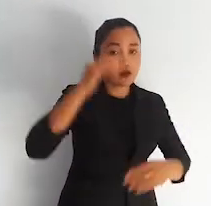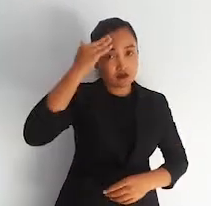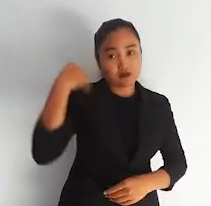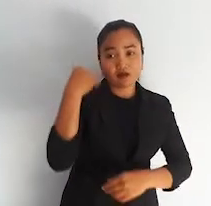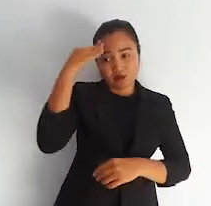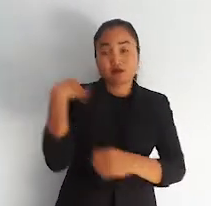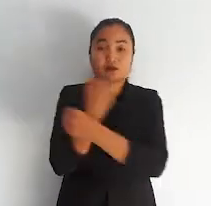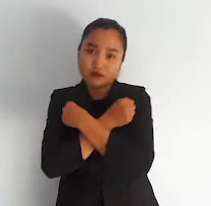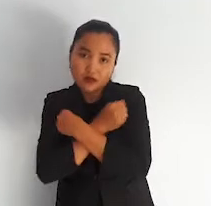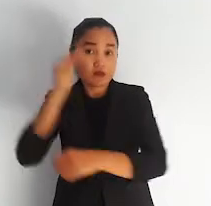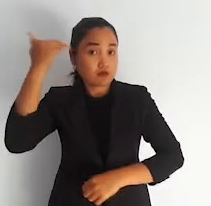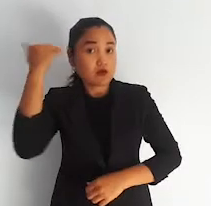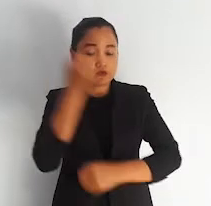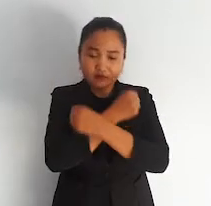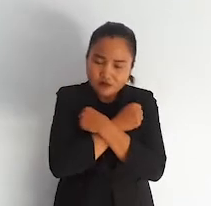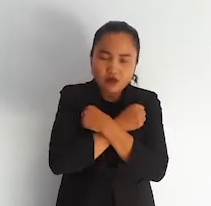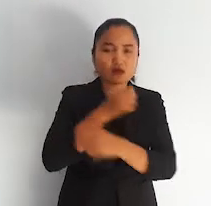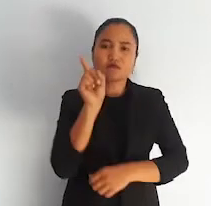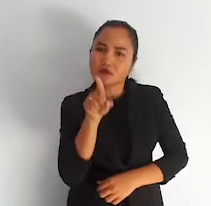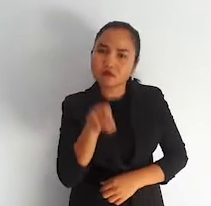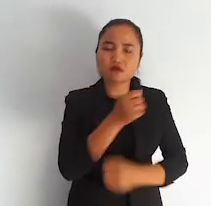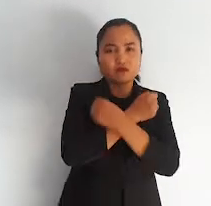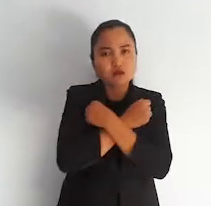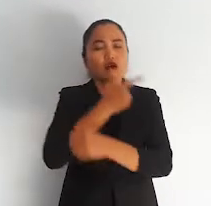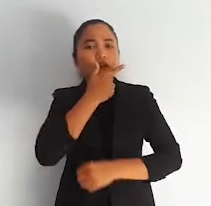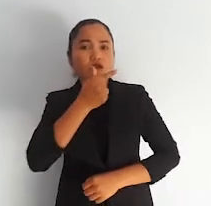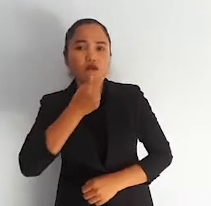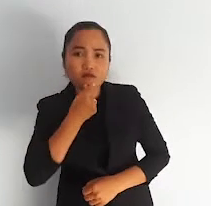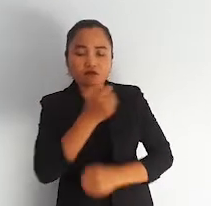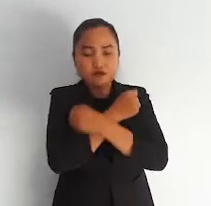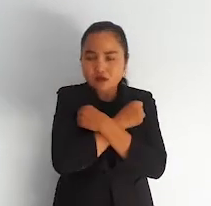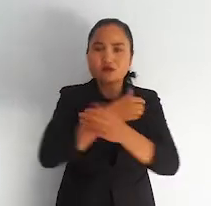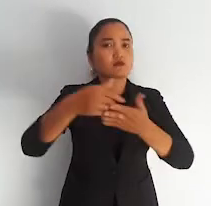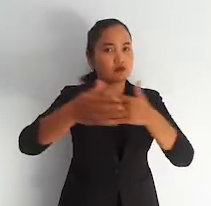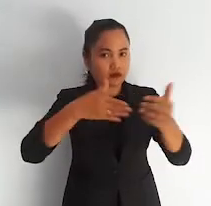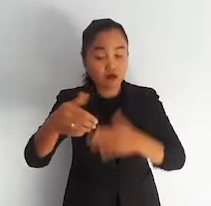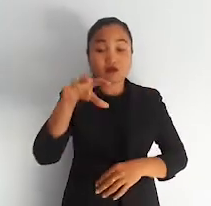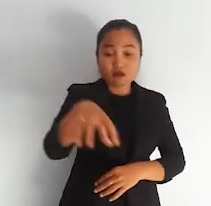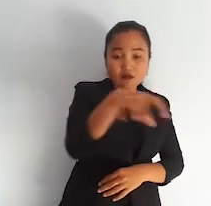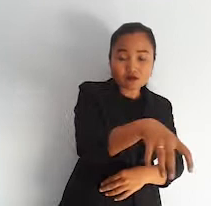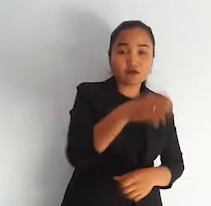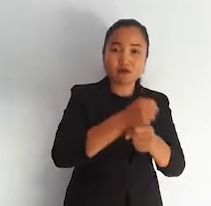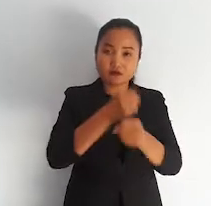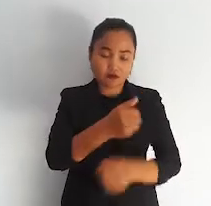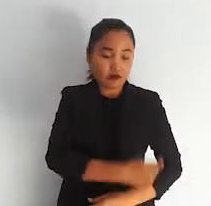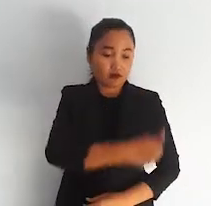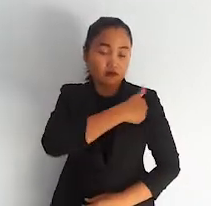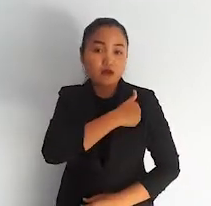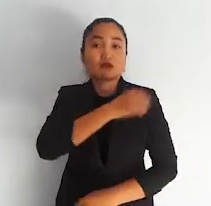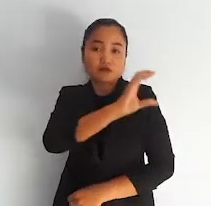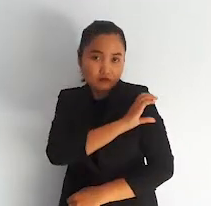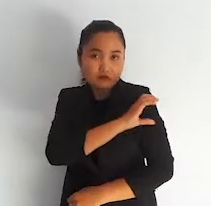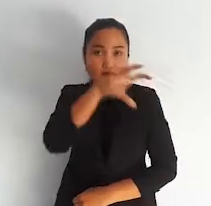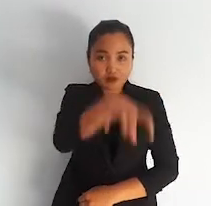ស្រឡាញ់ស្ត្រីបុរសស្រឡាញ់បុរសអ្នកស្រឡាញ់ទាំងពីរភេទអ្នកប្ដូរ gender និងបុគ្គលអន្តរភេទរបស់ការិយាល័យអង្គការឧត្តមស្នងការសហ